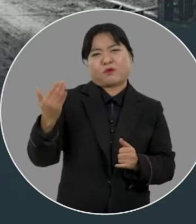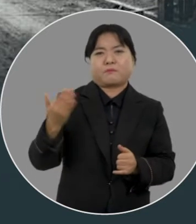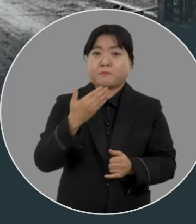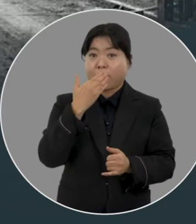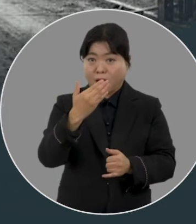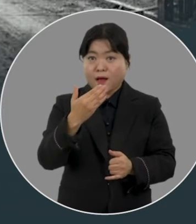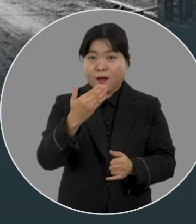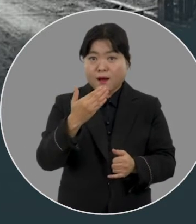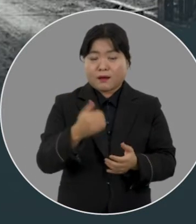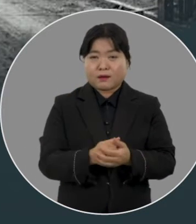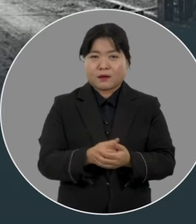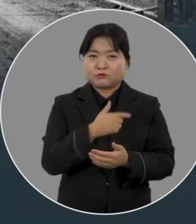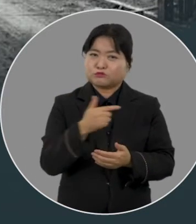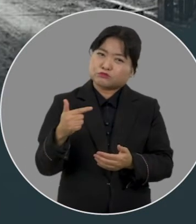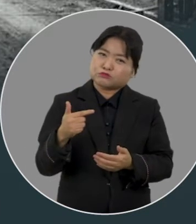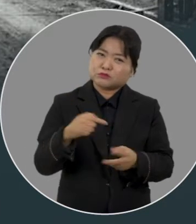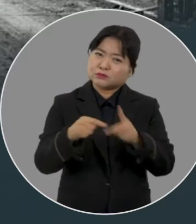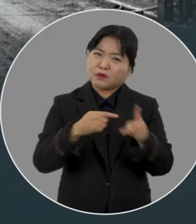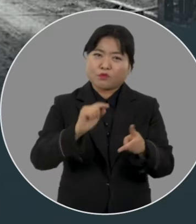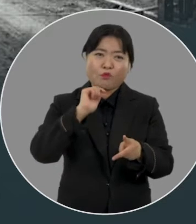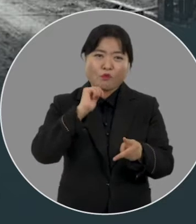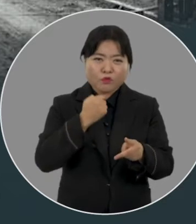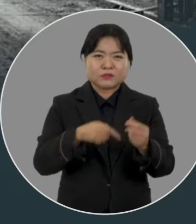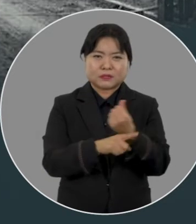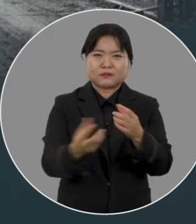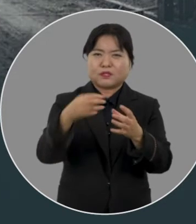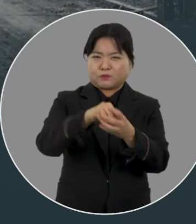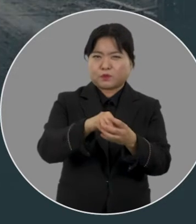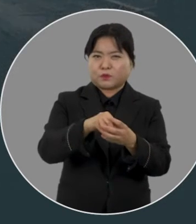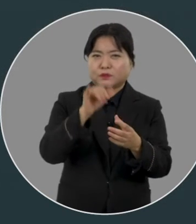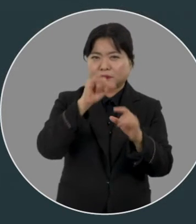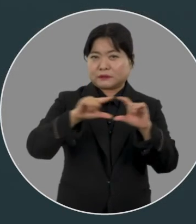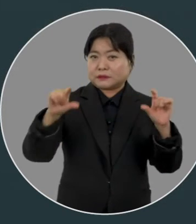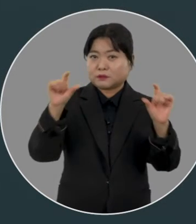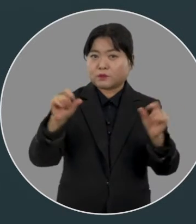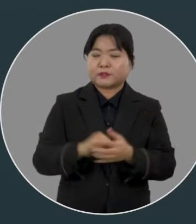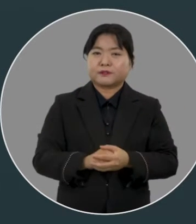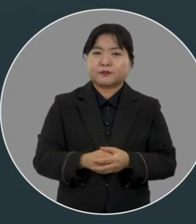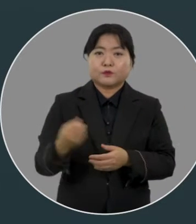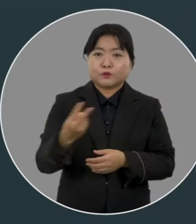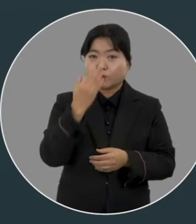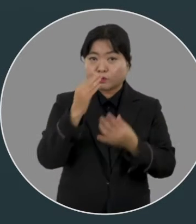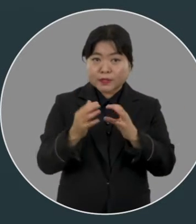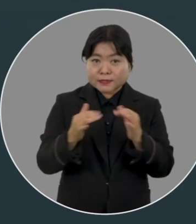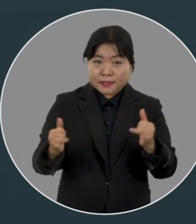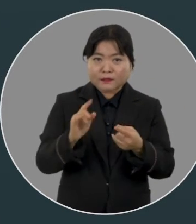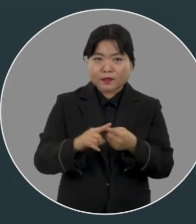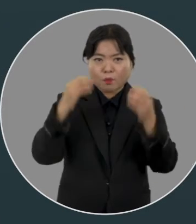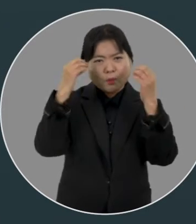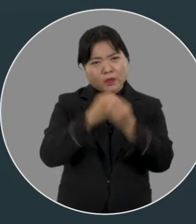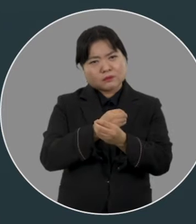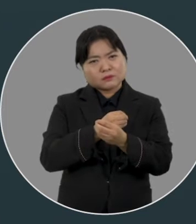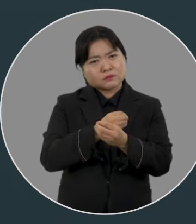아주 용납하기 어려운 그런 뜻이 담겨 있는 거죠. 그리고 유대인들에 대한